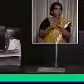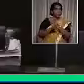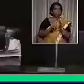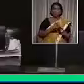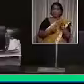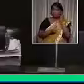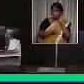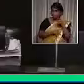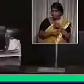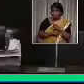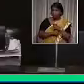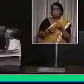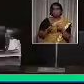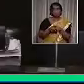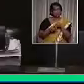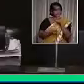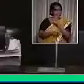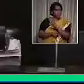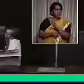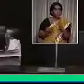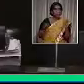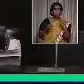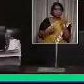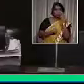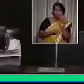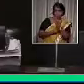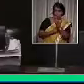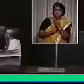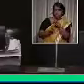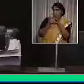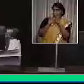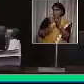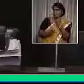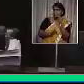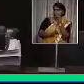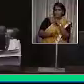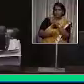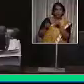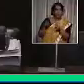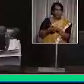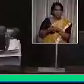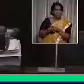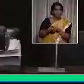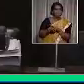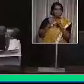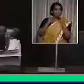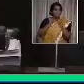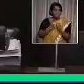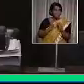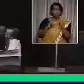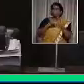முன்னுதாரணமாக இருக்கின்றது என்பதை எதிர்காலத்திலே வருகின்ற தலைவர்கள், எதிர்காலத்திலே வருகின்ற அரசியல் தலைமைகள் இதை ஒரு உதாரணமாக கொண்டு